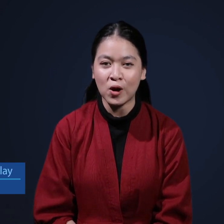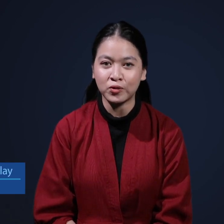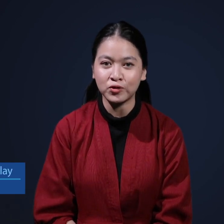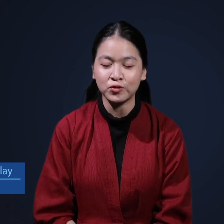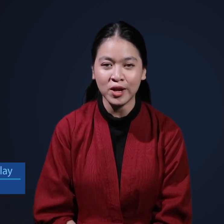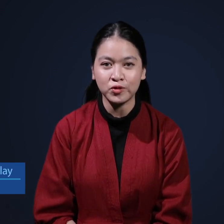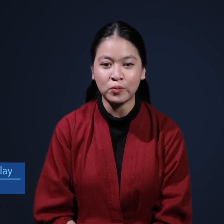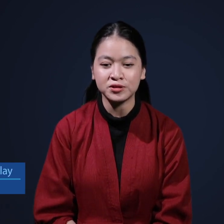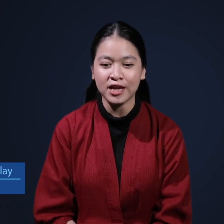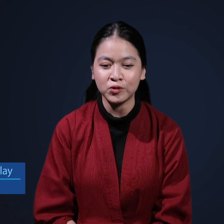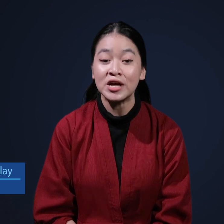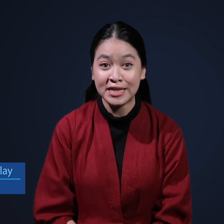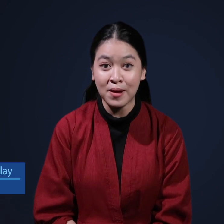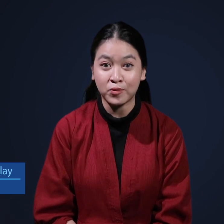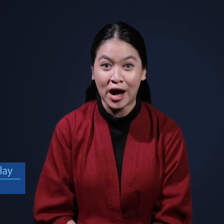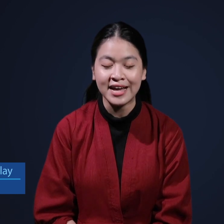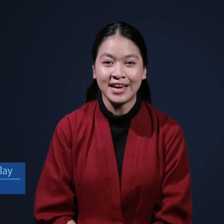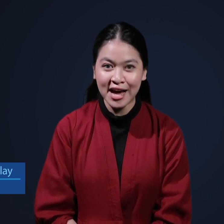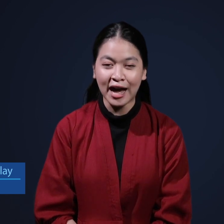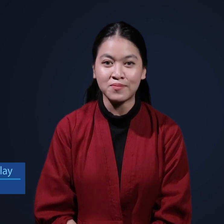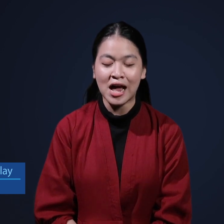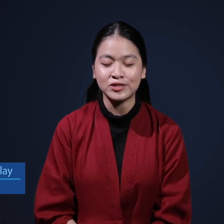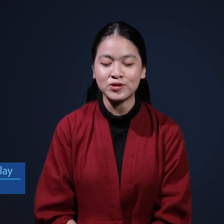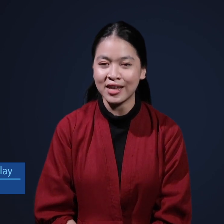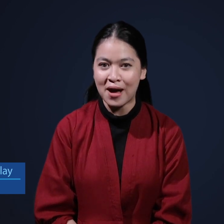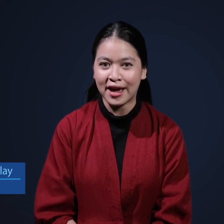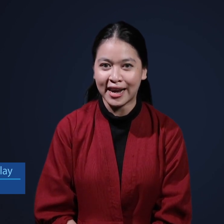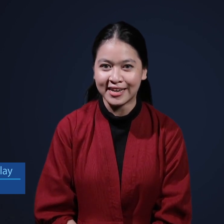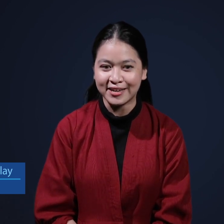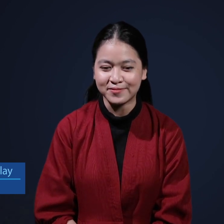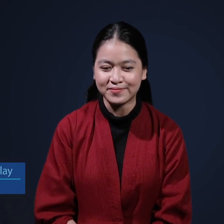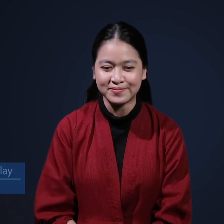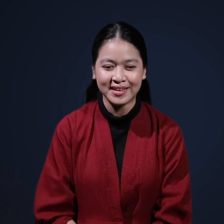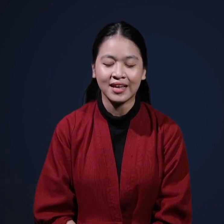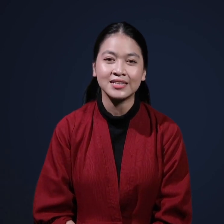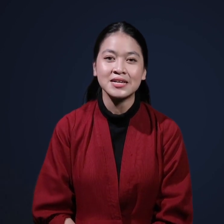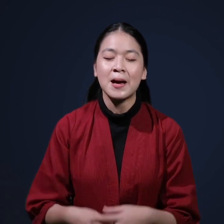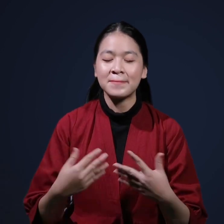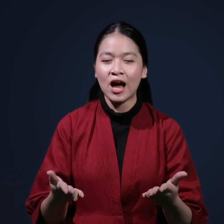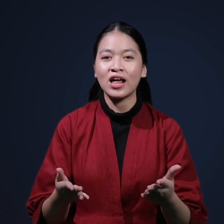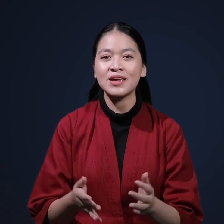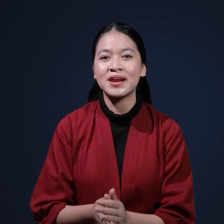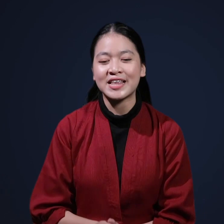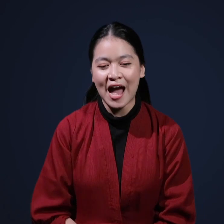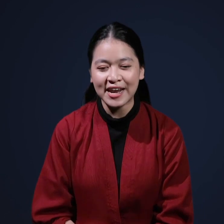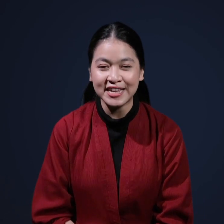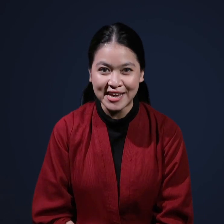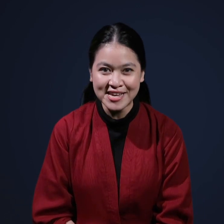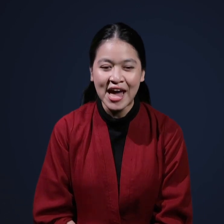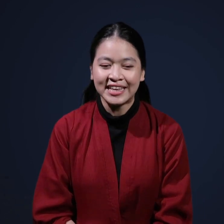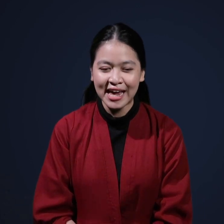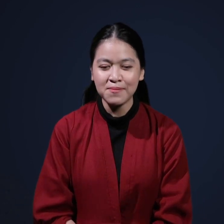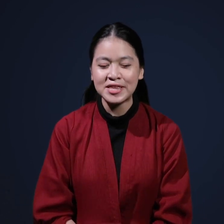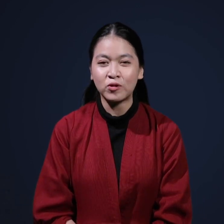Nasional 2021 di Papua yang akan berlangsung 5 hari lagi. Mengawali berita hari